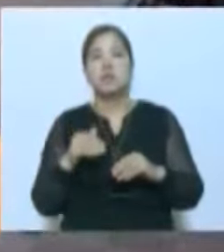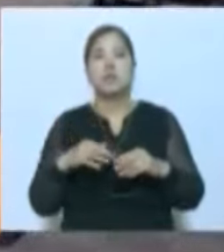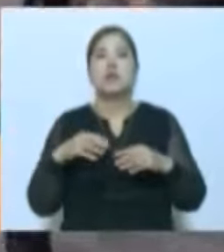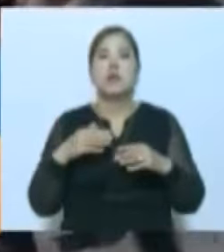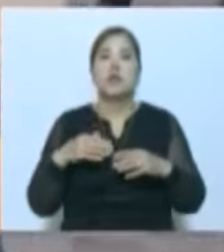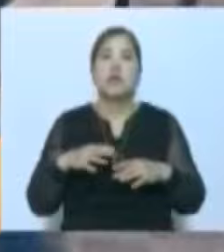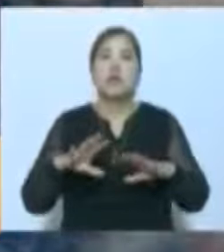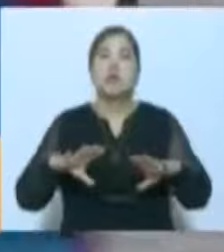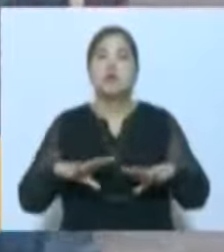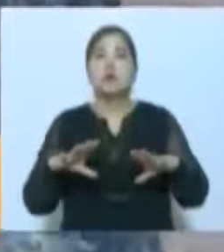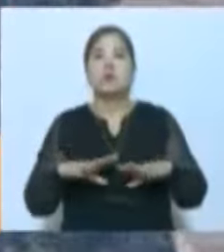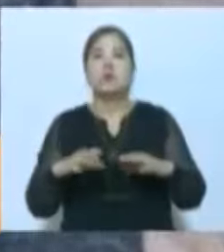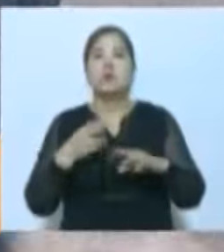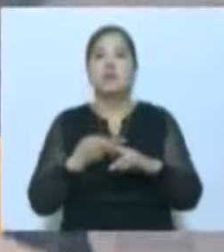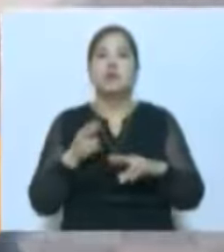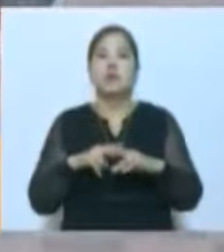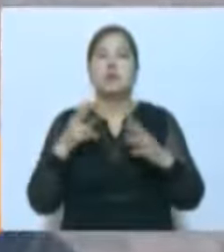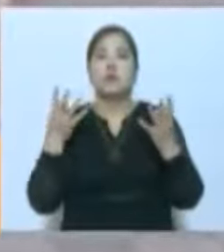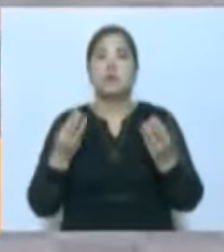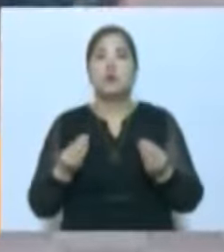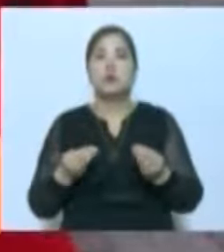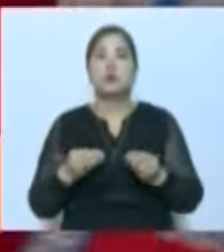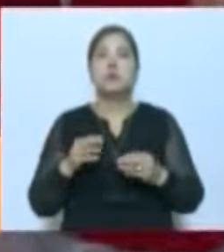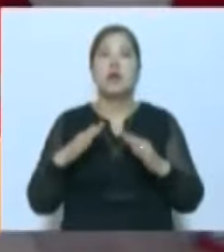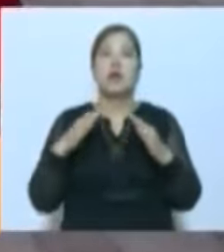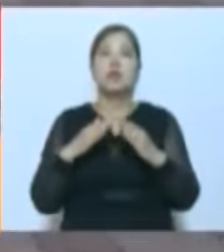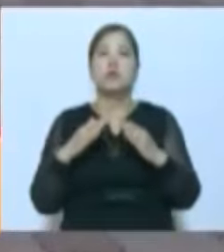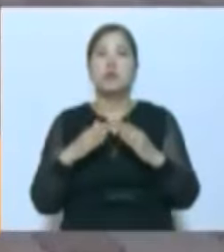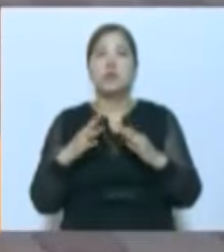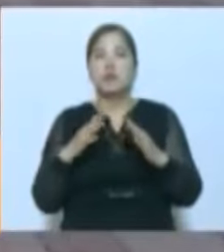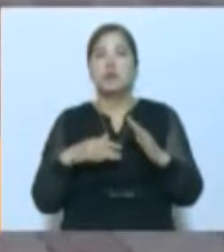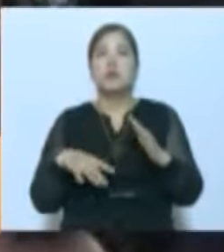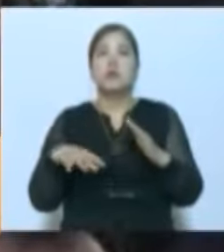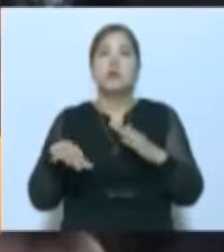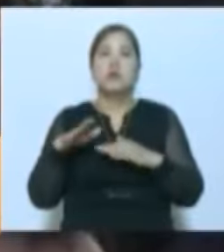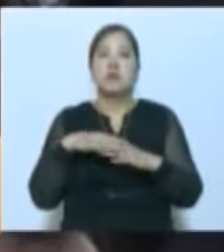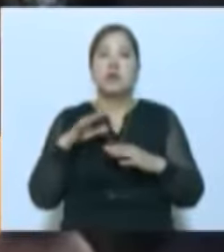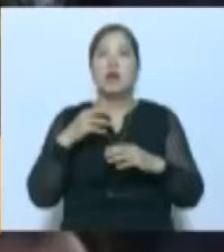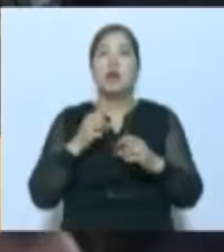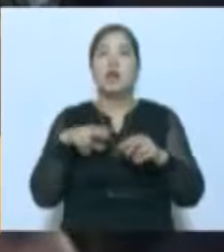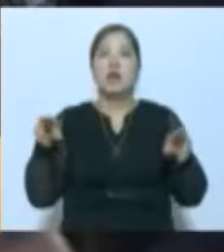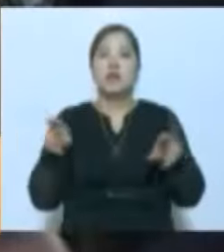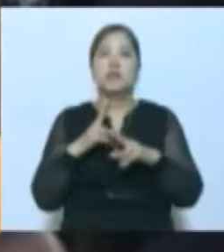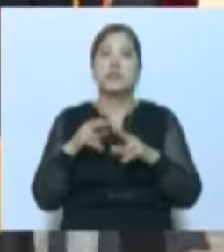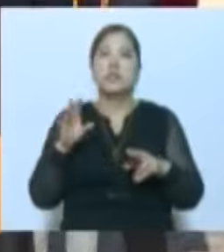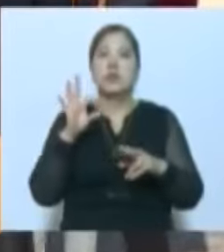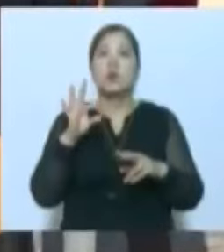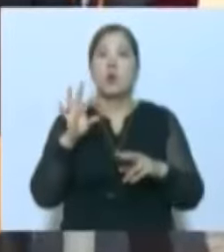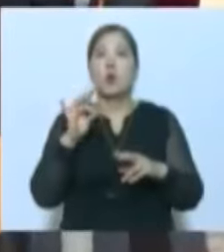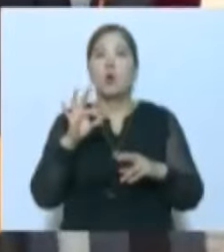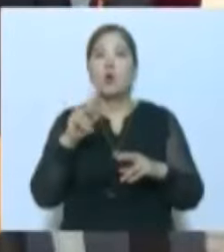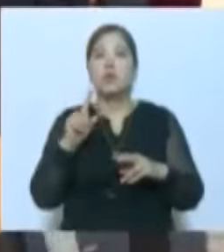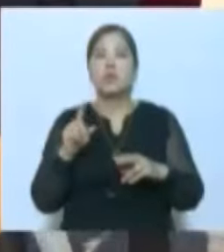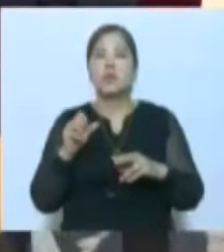Кызгу, Тазжигурту. В этот день также на площади Карашанграх запланирован вечер народной артистки Розы Рымбаева, певца Али Акапова и